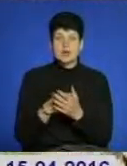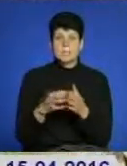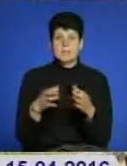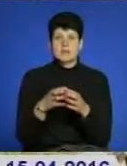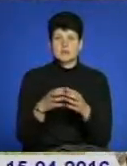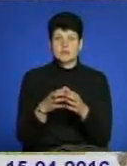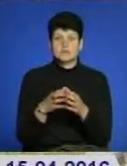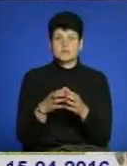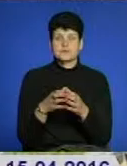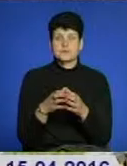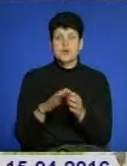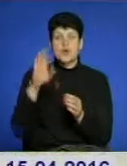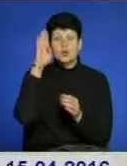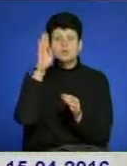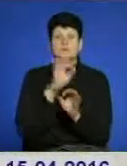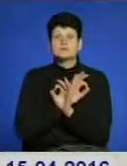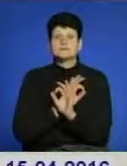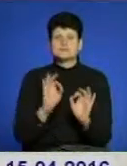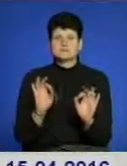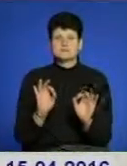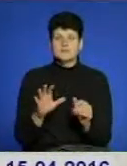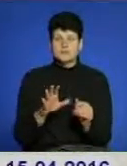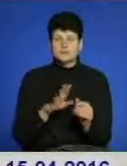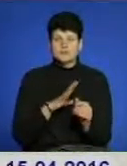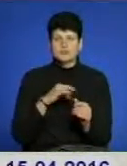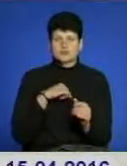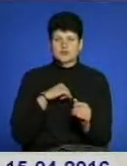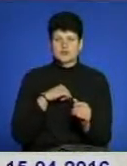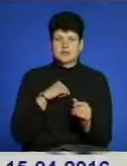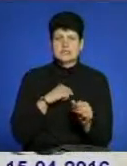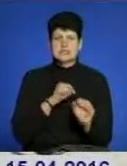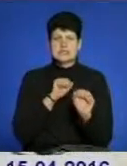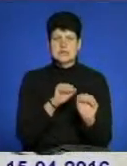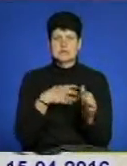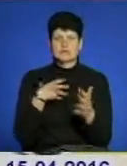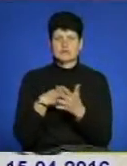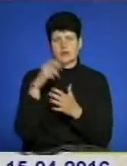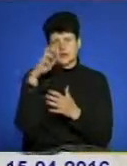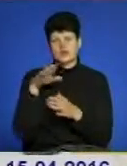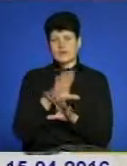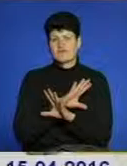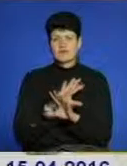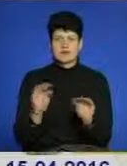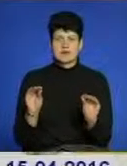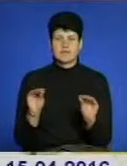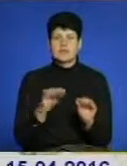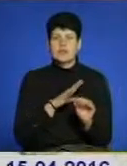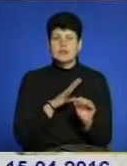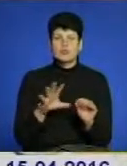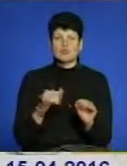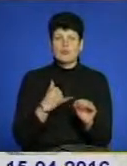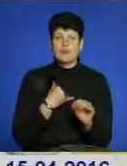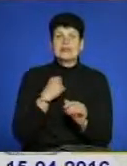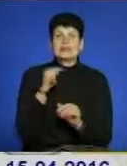в розрахунку. Хлопці відмінні. Був настроєний на захист своєї батьківщини і все. Не було в мене такого, щоб